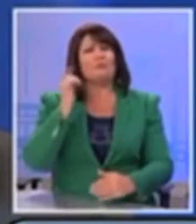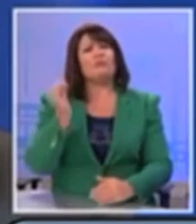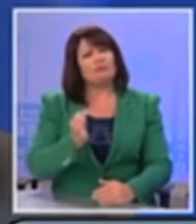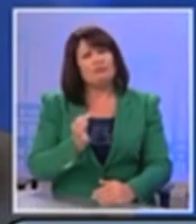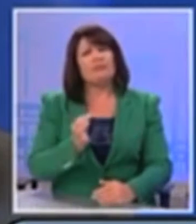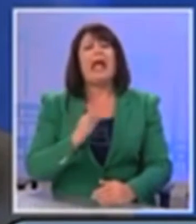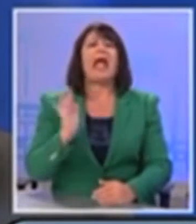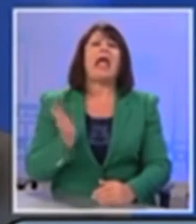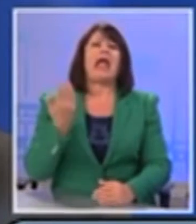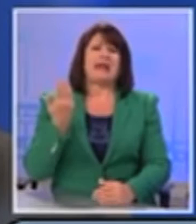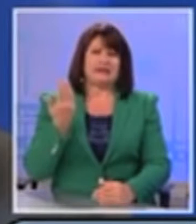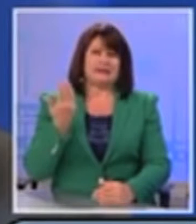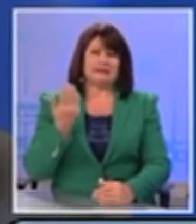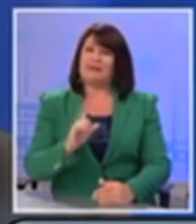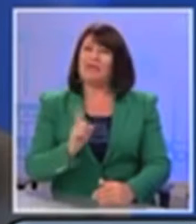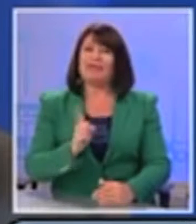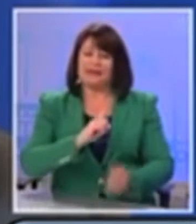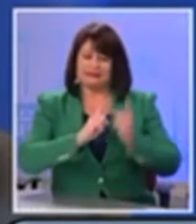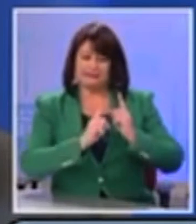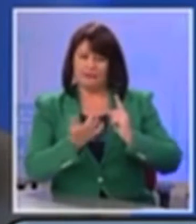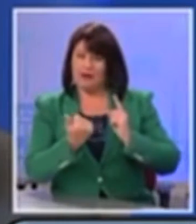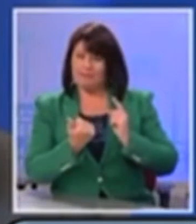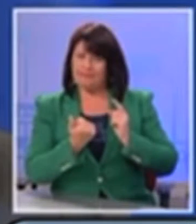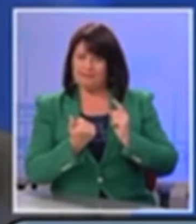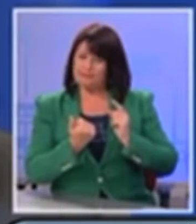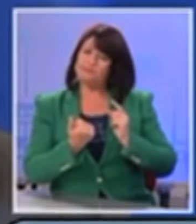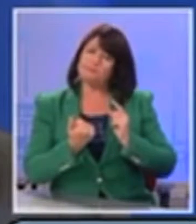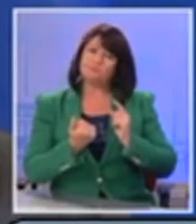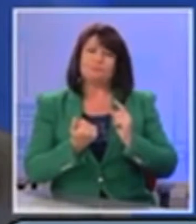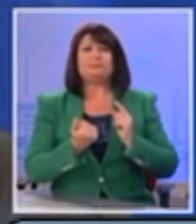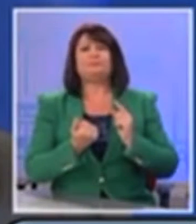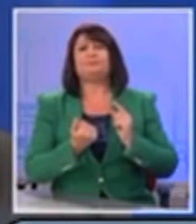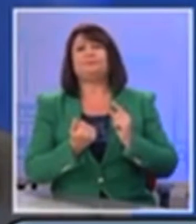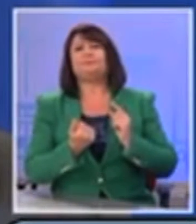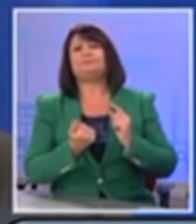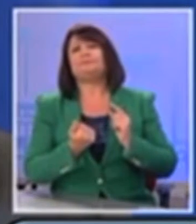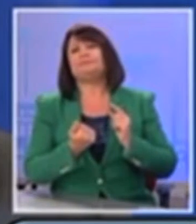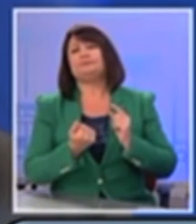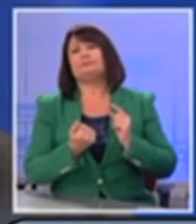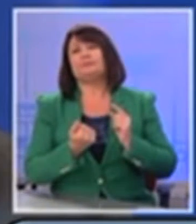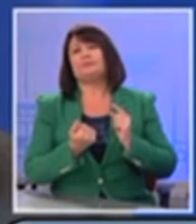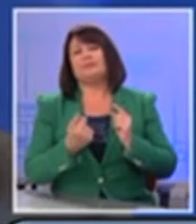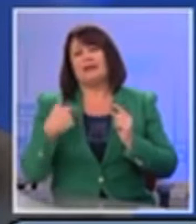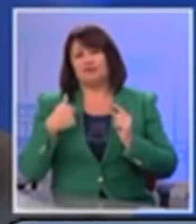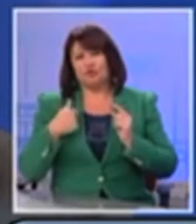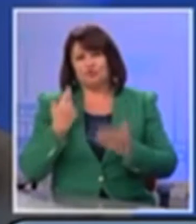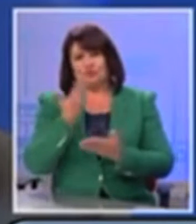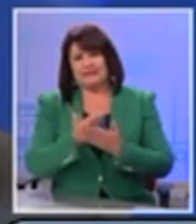n'intervient pas entre débiteurs et créanciers, le pays débiteur doit